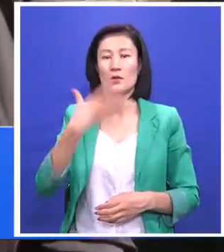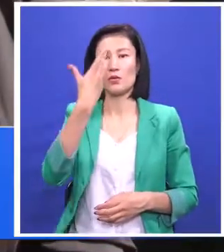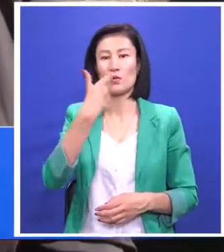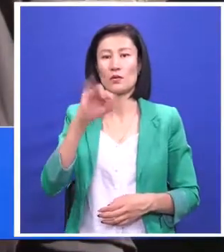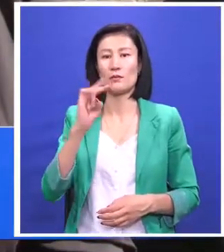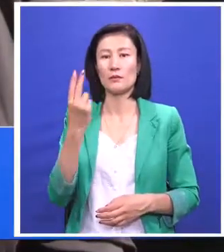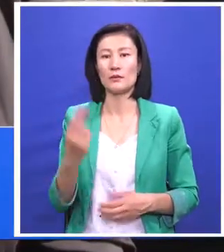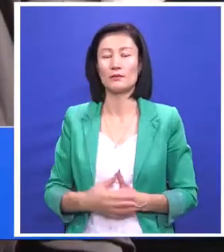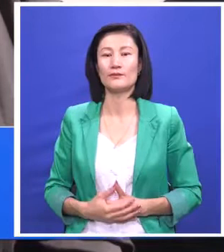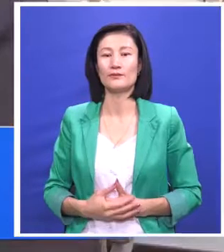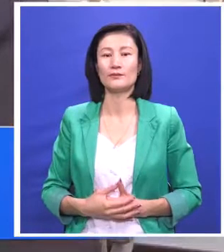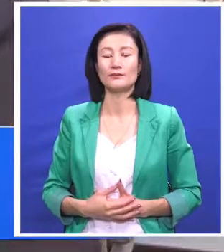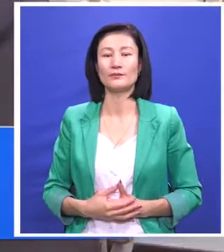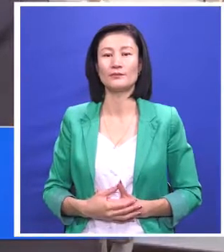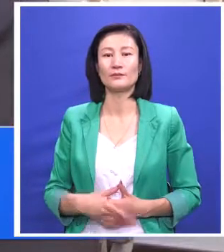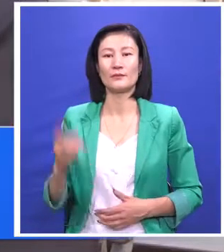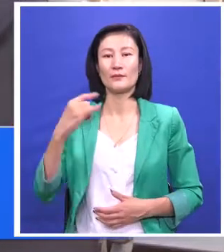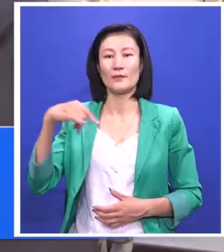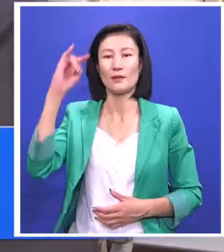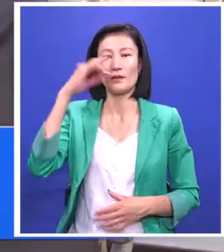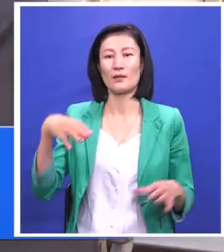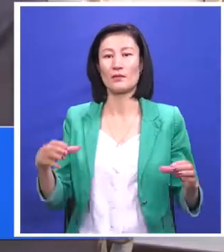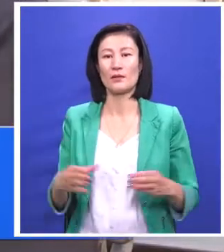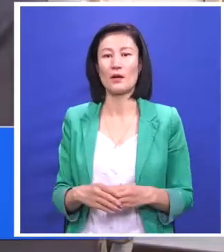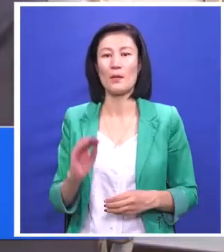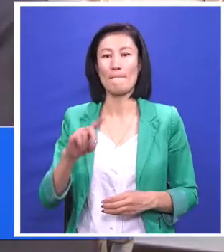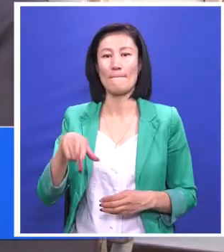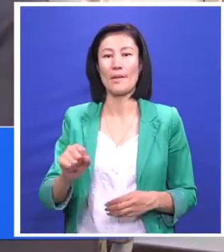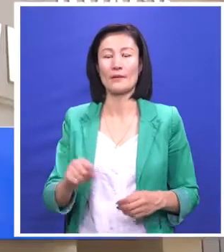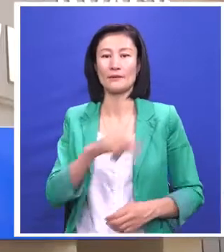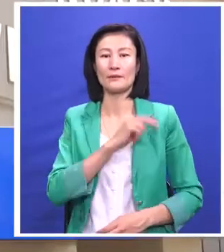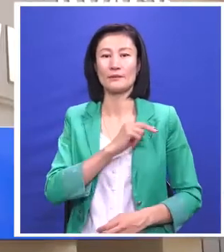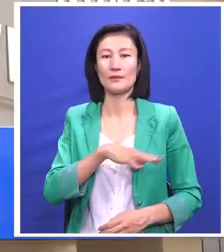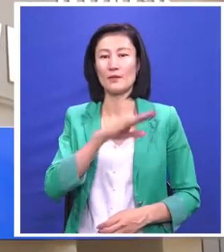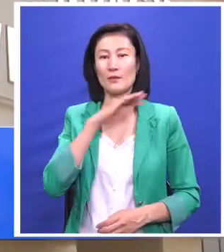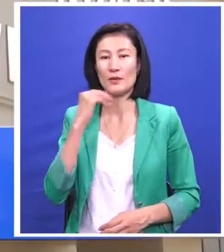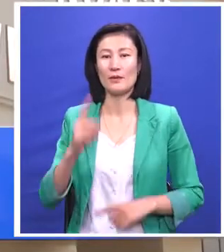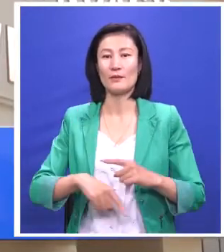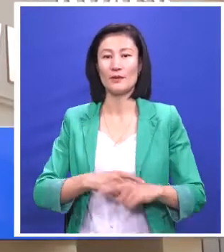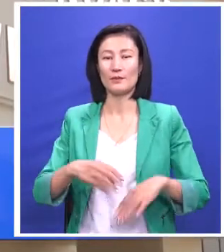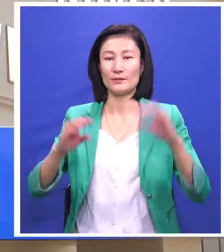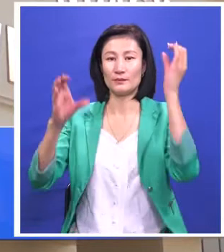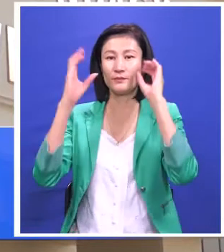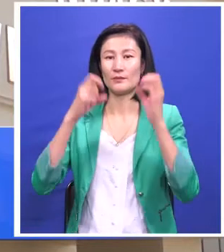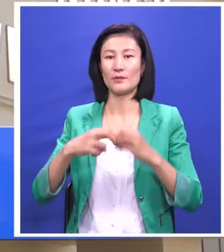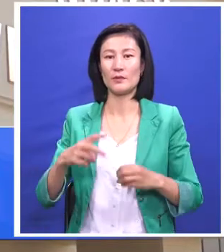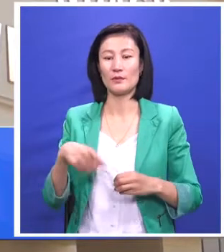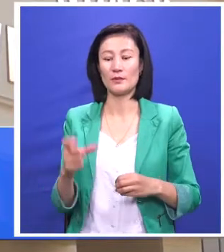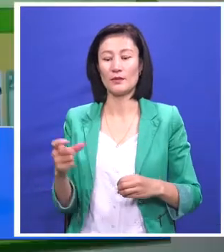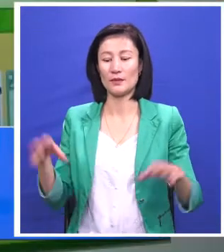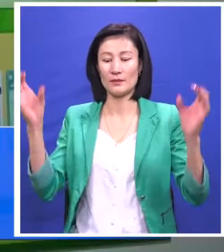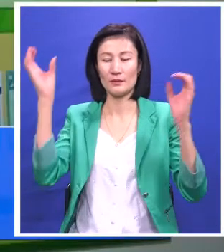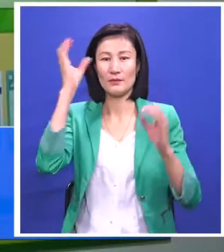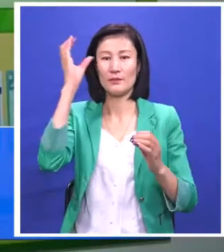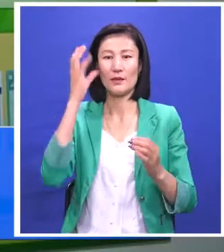ұлттар мен ұлыстардың өкілдерін қазақ халқының төңірегіне топтастыру бағытында ерінбей еңбек етіп келеді. Университетте 13 мыңға жуық студент білім